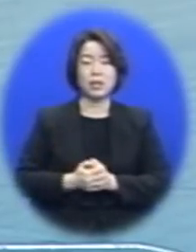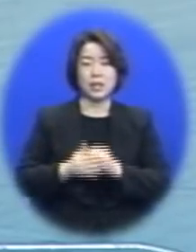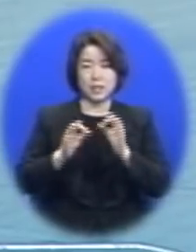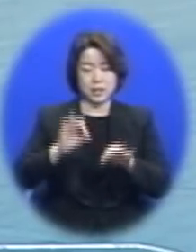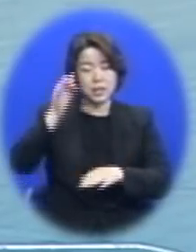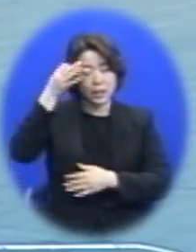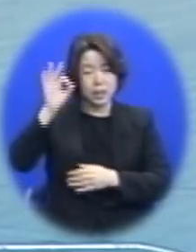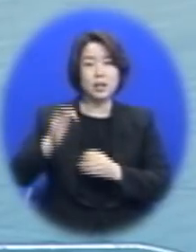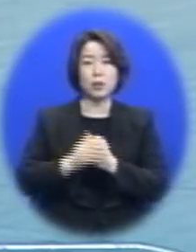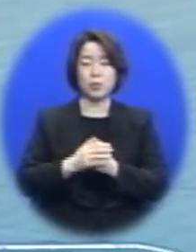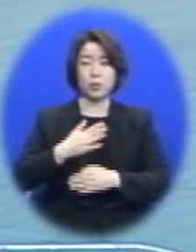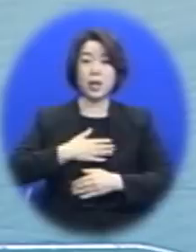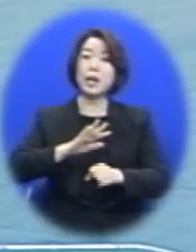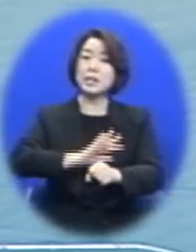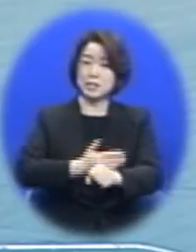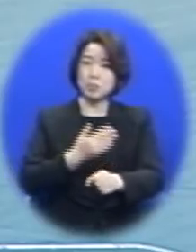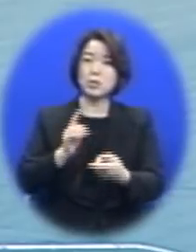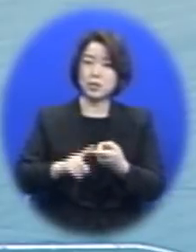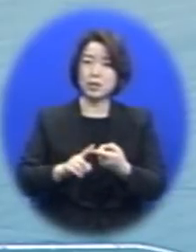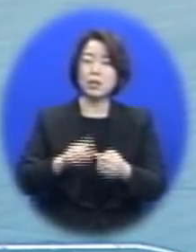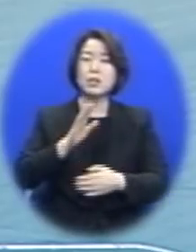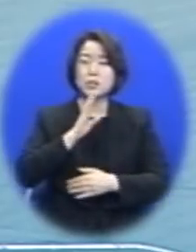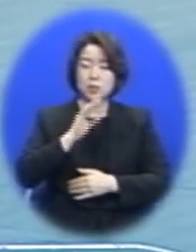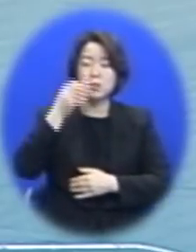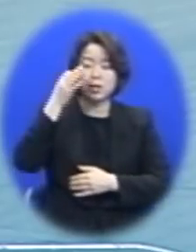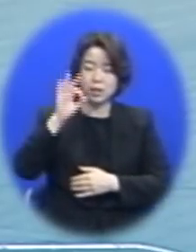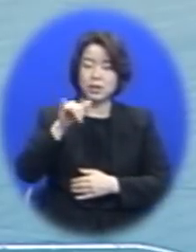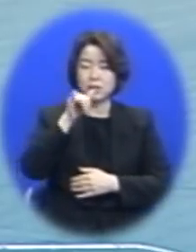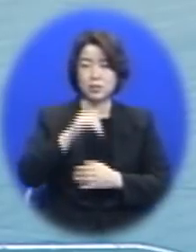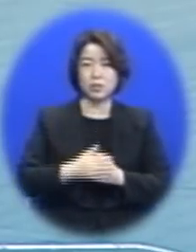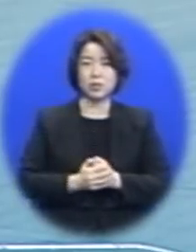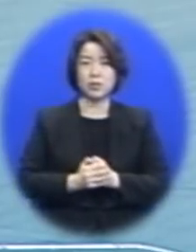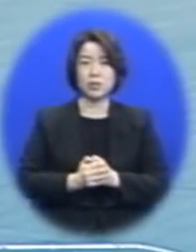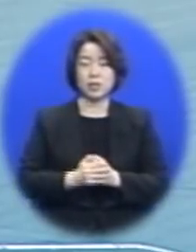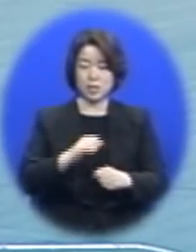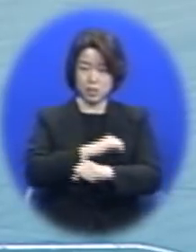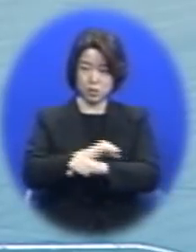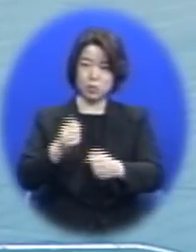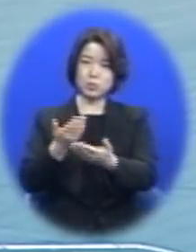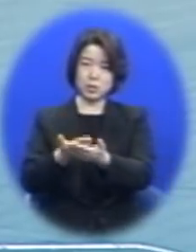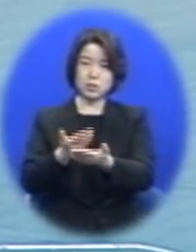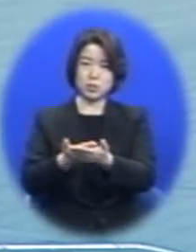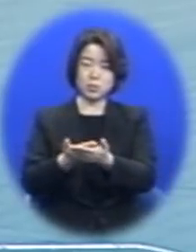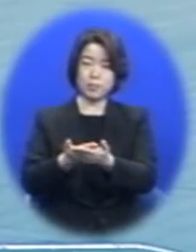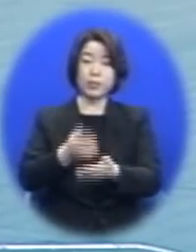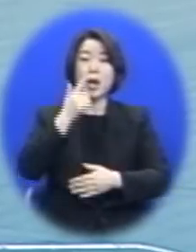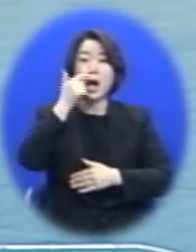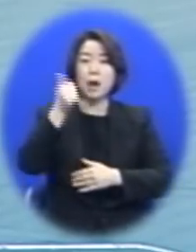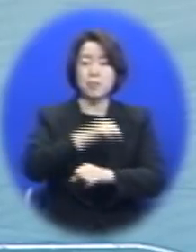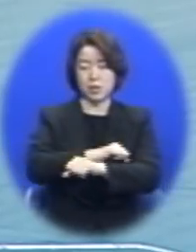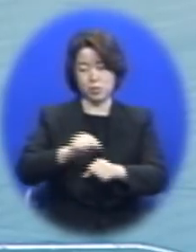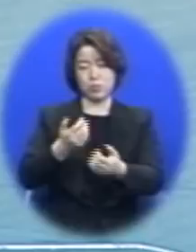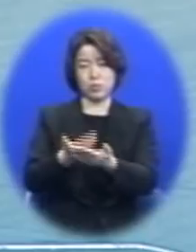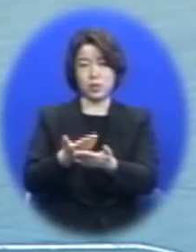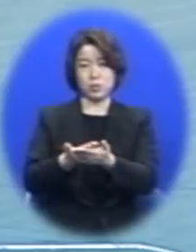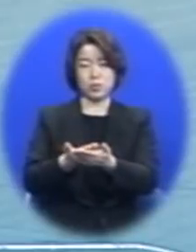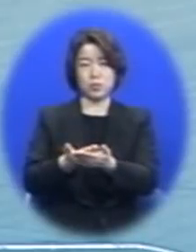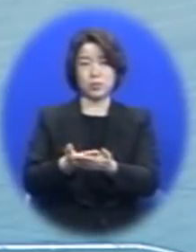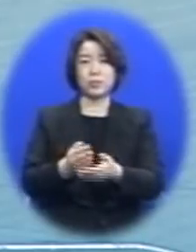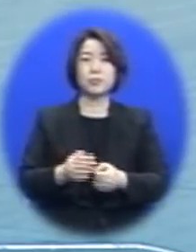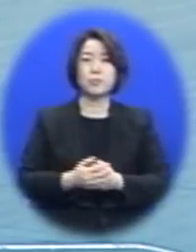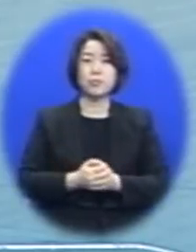깨닫고 내가 잘못했다는 것을 정말 깨닫는다 용서해 줘 아빠를 영수 해 줘